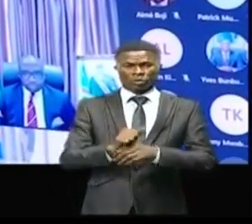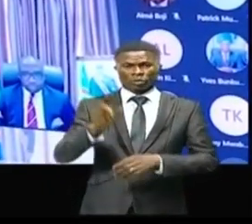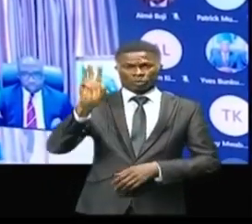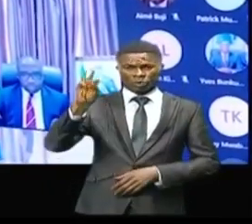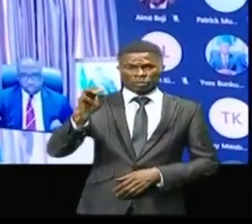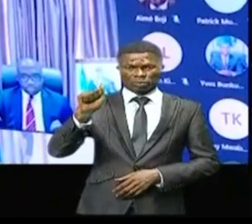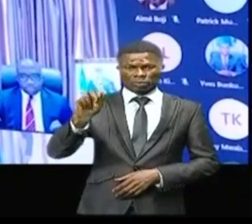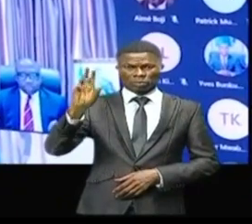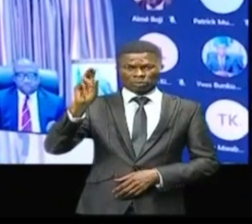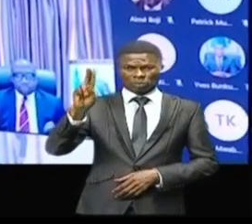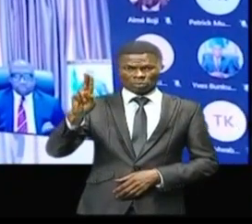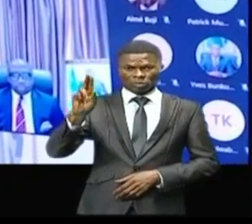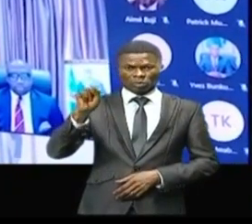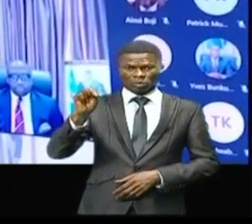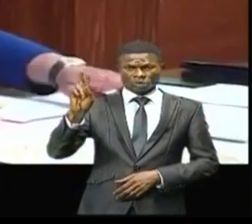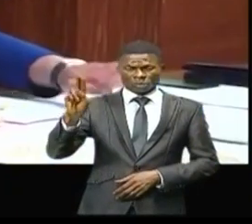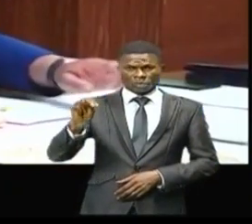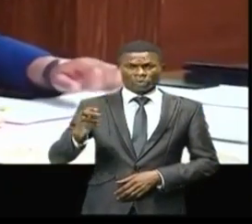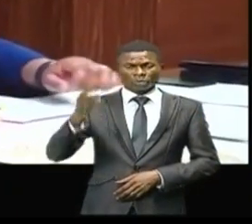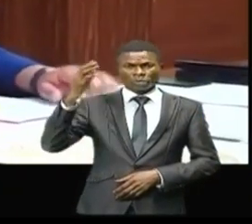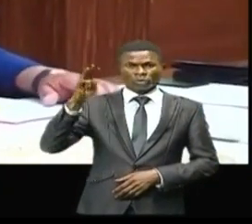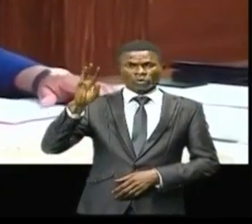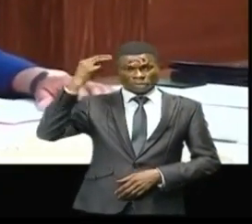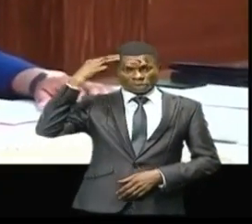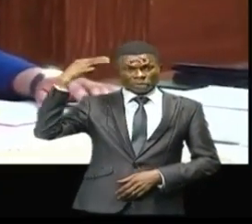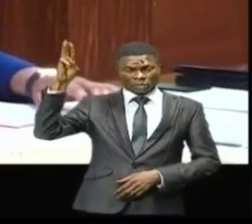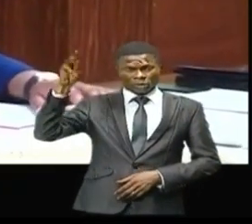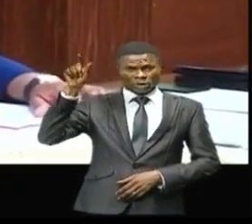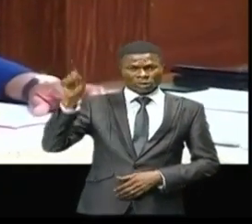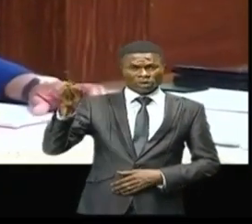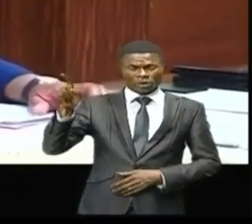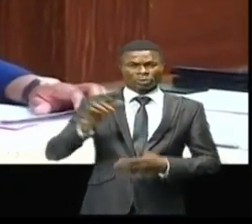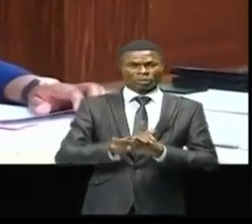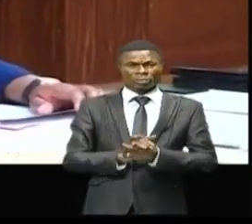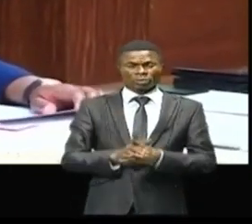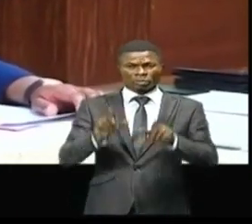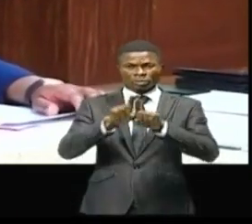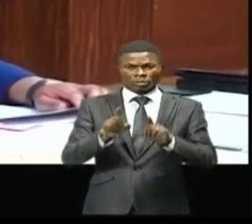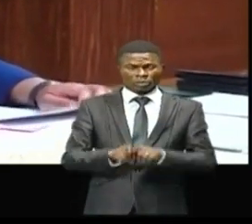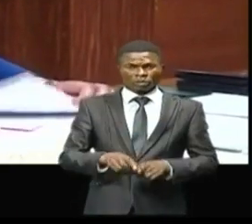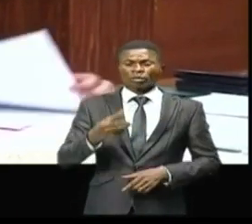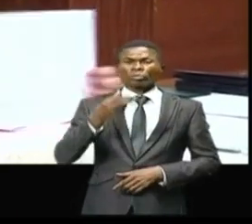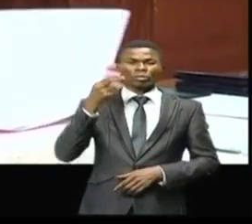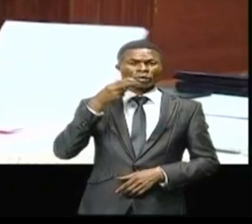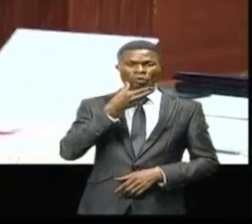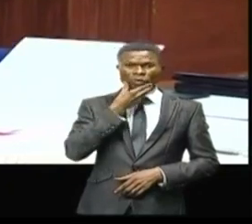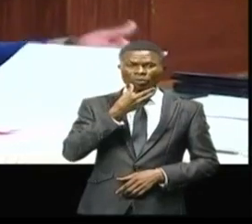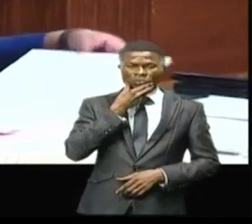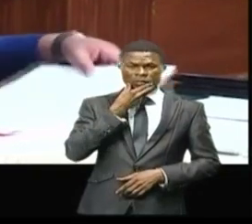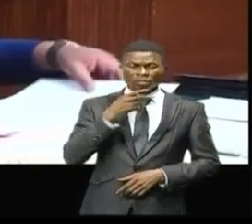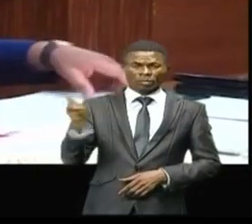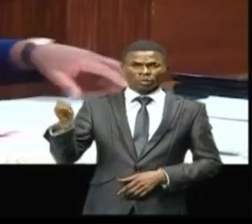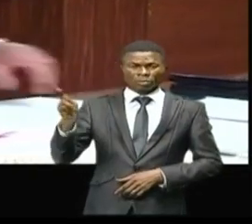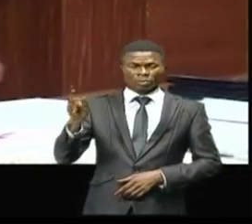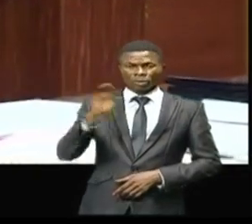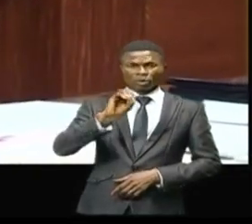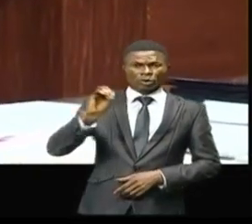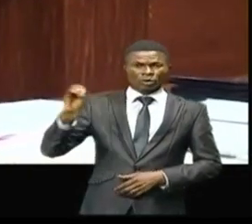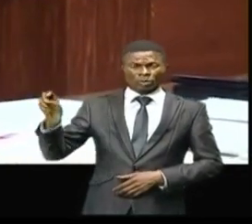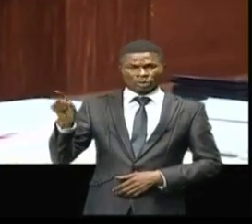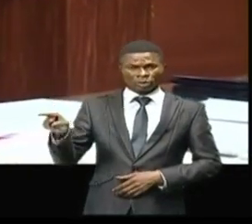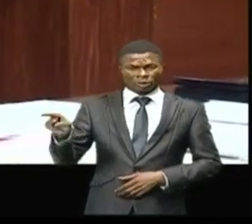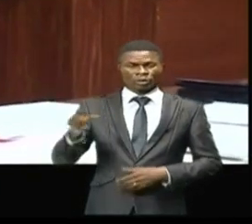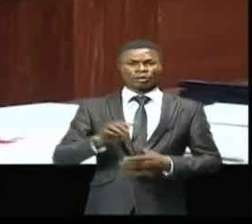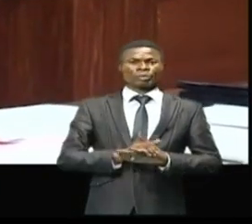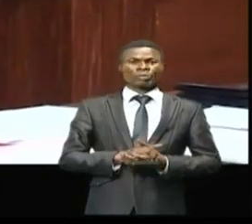tanganica dans la province de l'Équateur et d'un bougies mailles dans le cassai oriental